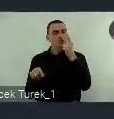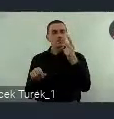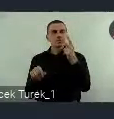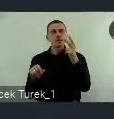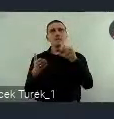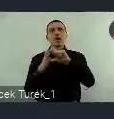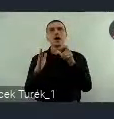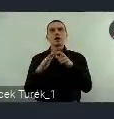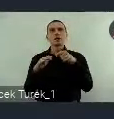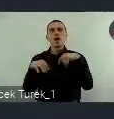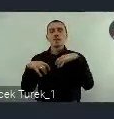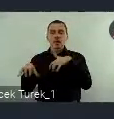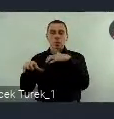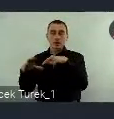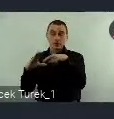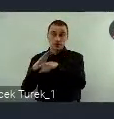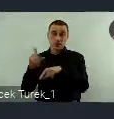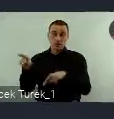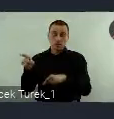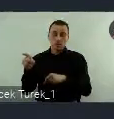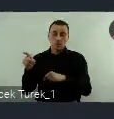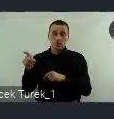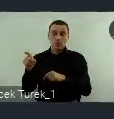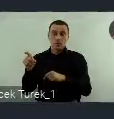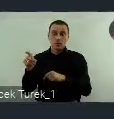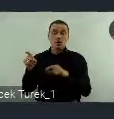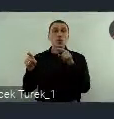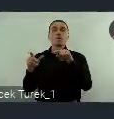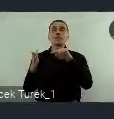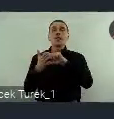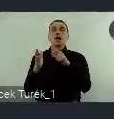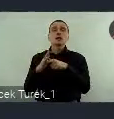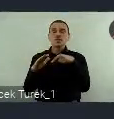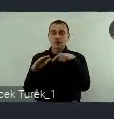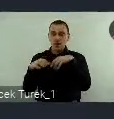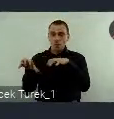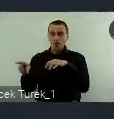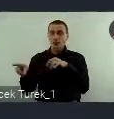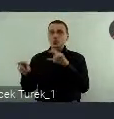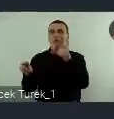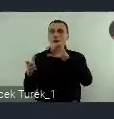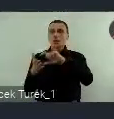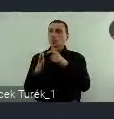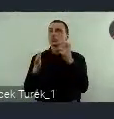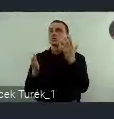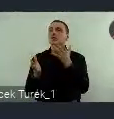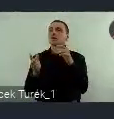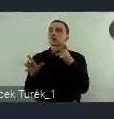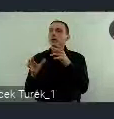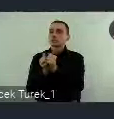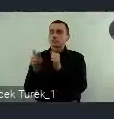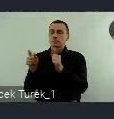ewakuacji które najczęściej mapą budynku i na podstawie tego planu znajdziecie jakieś tam pomieszczenie Ważne że to jest tak że w małym budynku to jest okej